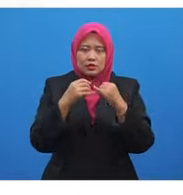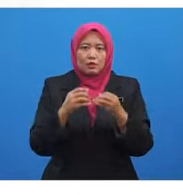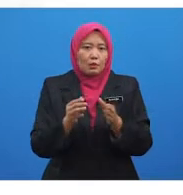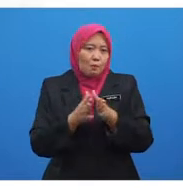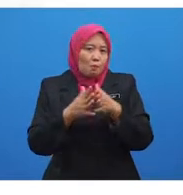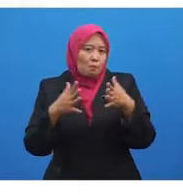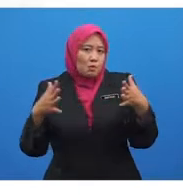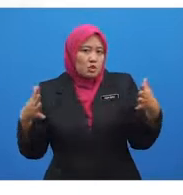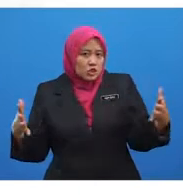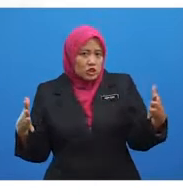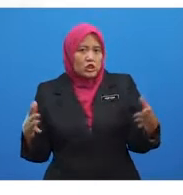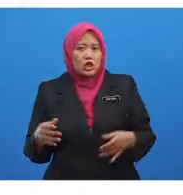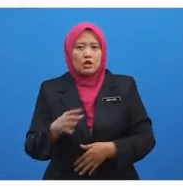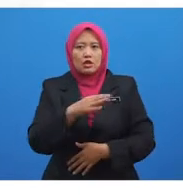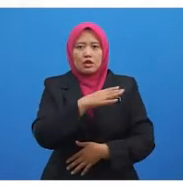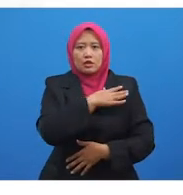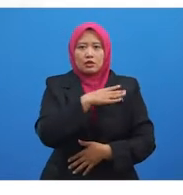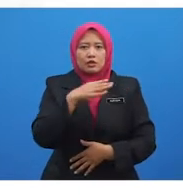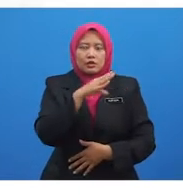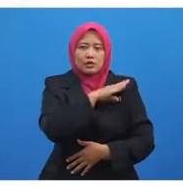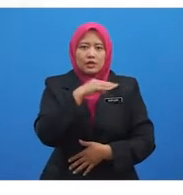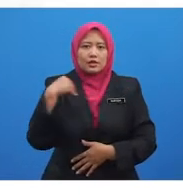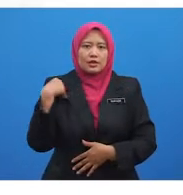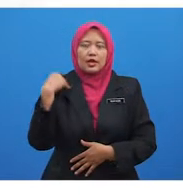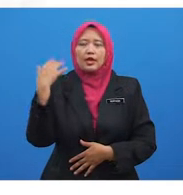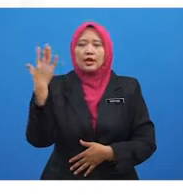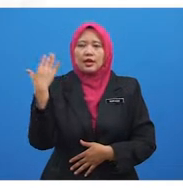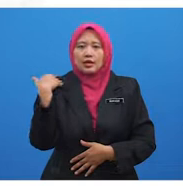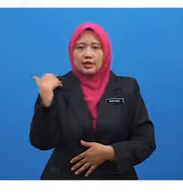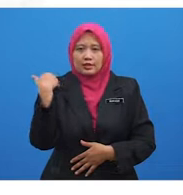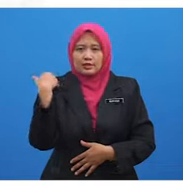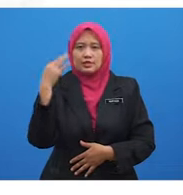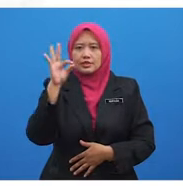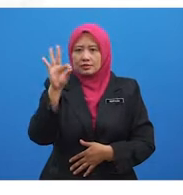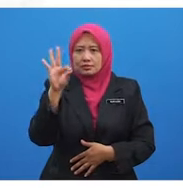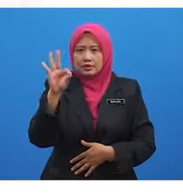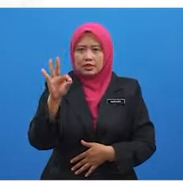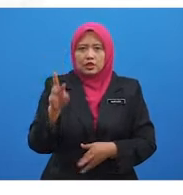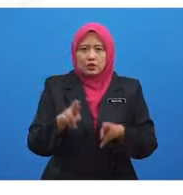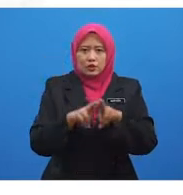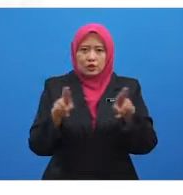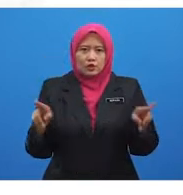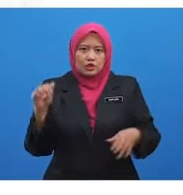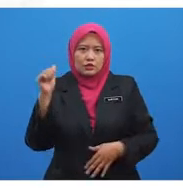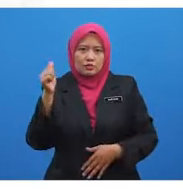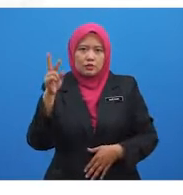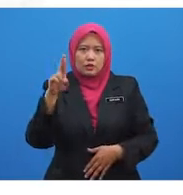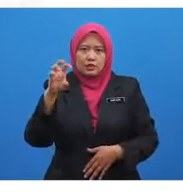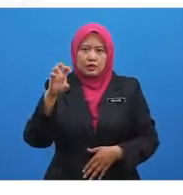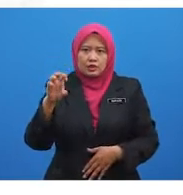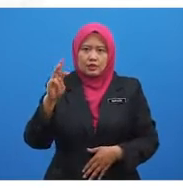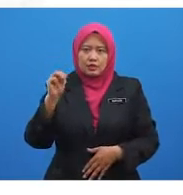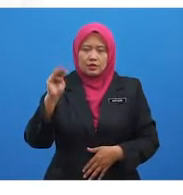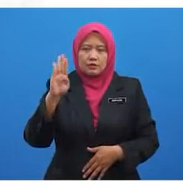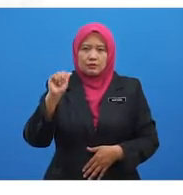besar tersergam dan mempunyai 9 ruang, 10 rembat guntung, 11 pancung